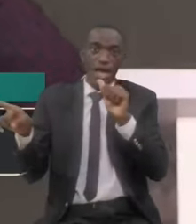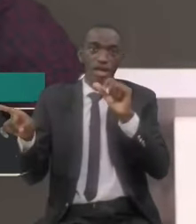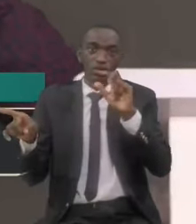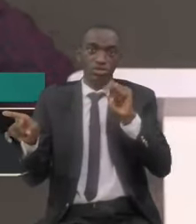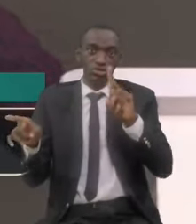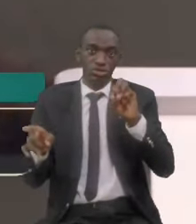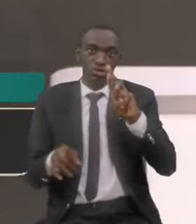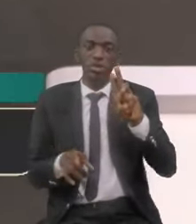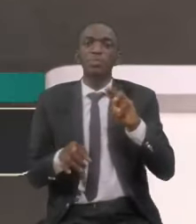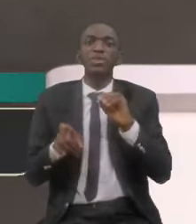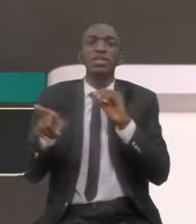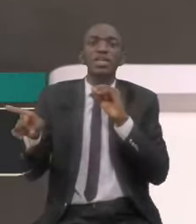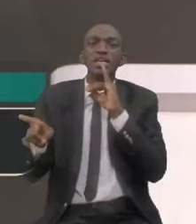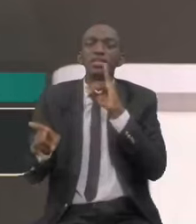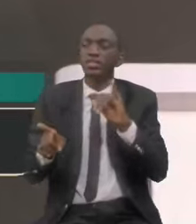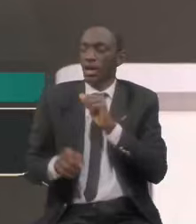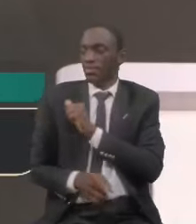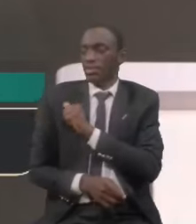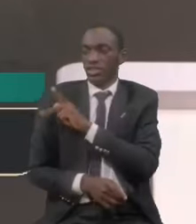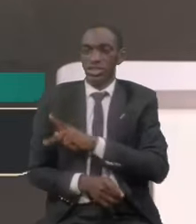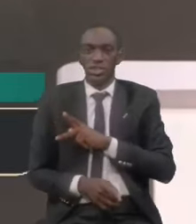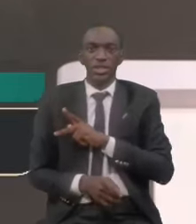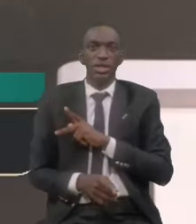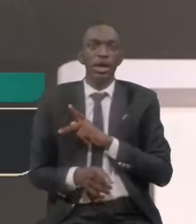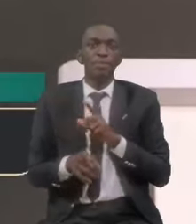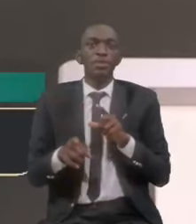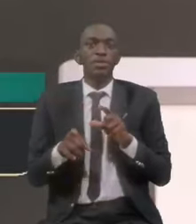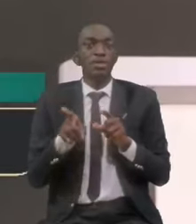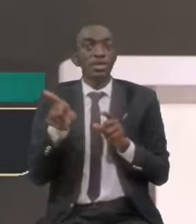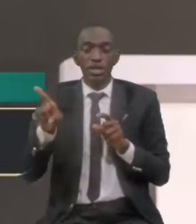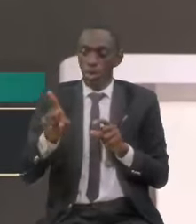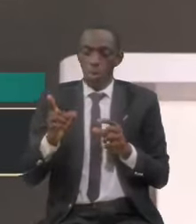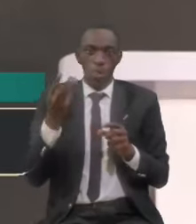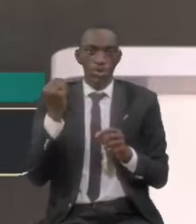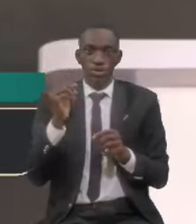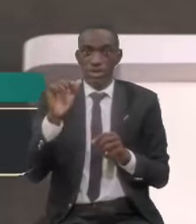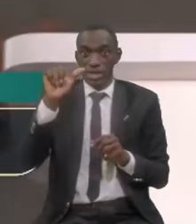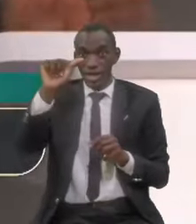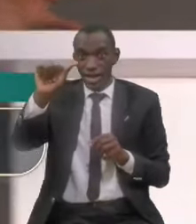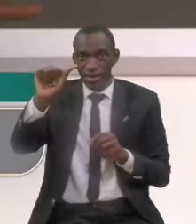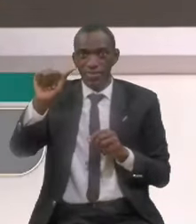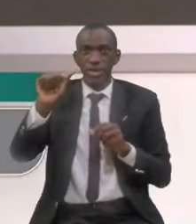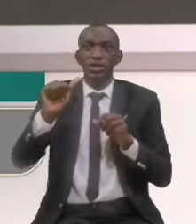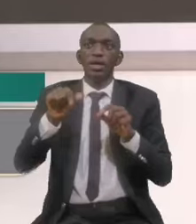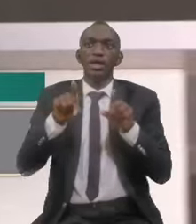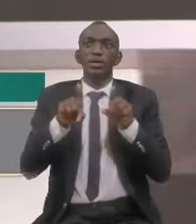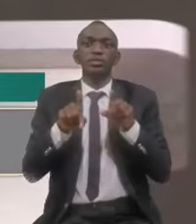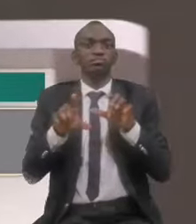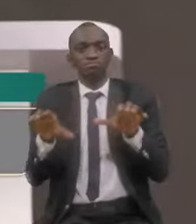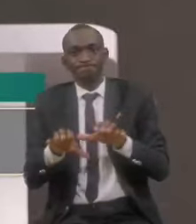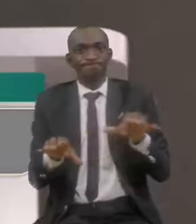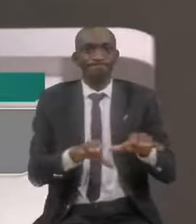est apprécié comme étoile, premièrement, étant actif, en conduisant les